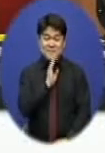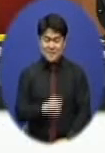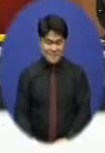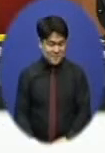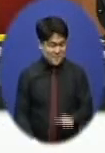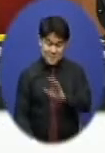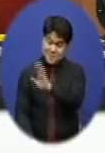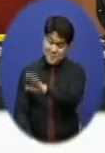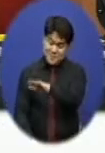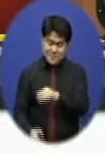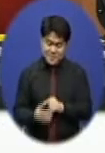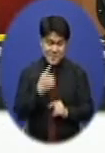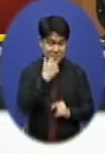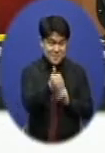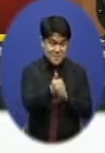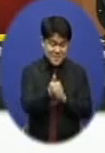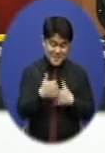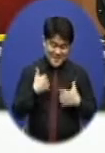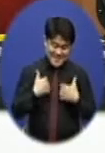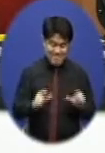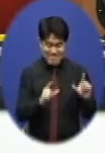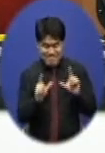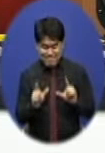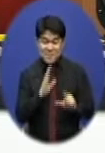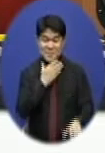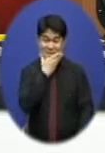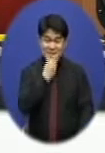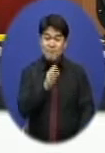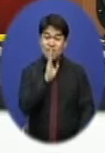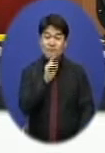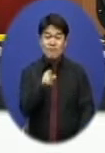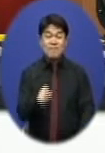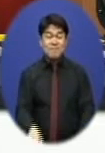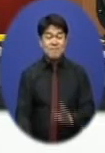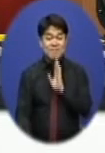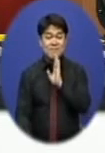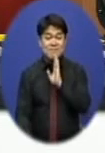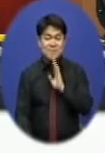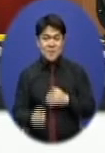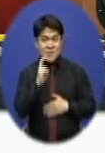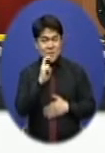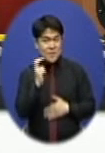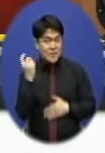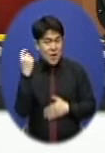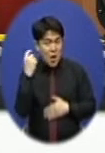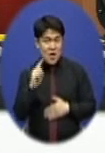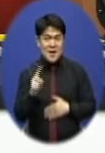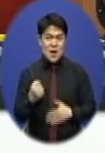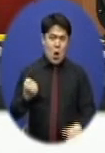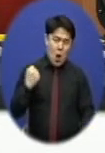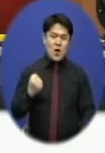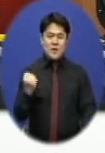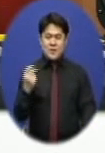유효정 씨. 참 좋아요. 예. 어, 아버님께서 이렇게 재미나게 사니까 얼마나 네, 행복해 보입니까? 예. 노래하시는 그 목소리도 아주